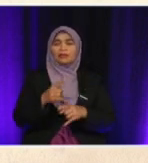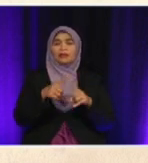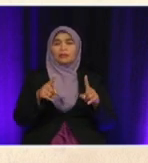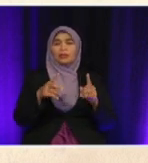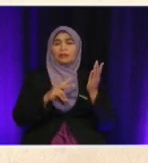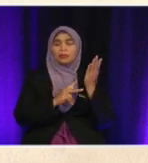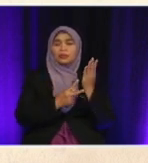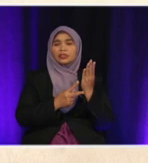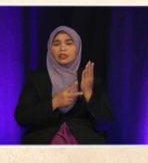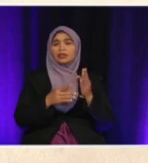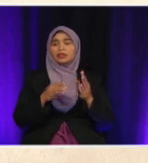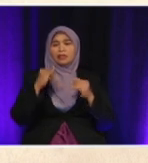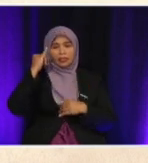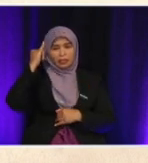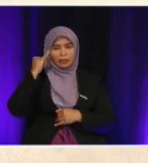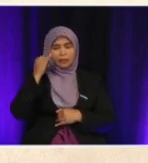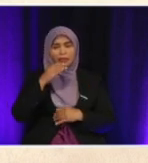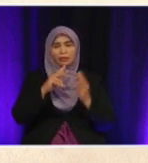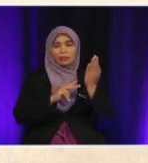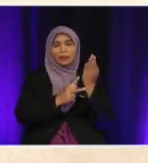mengumpulkan masyarakat seterusnya